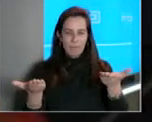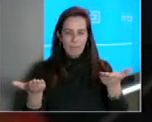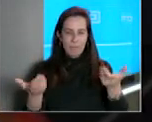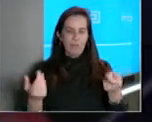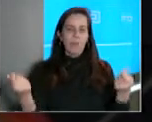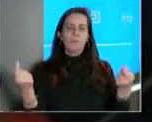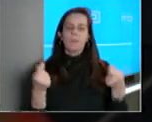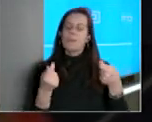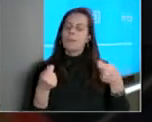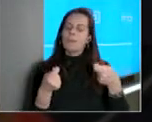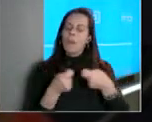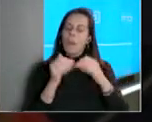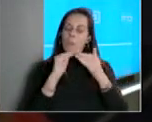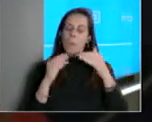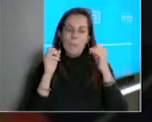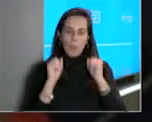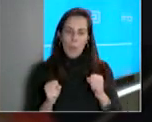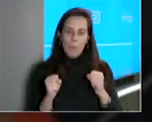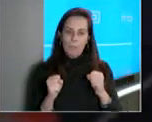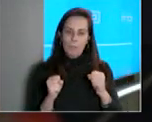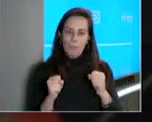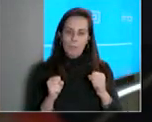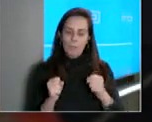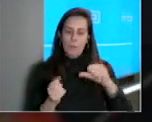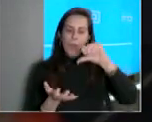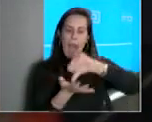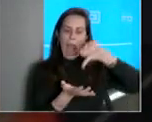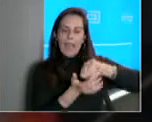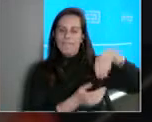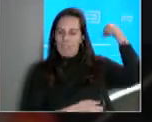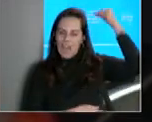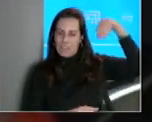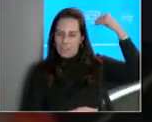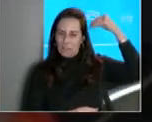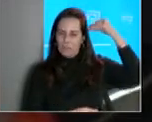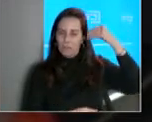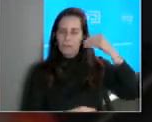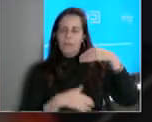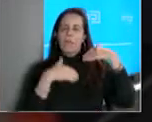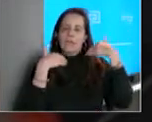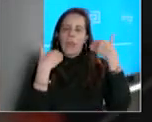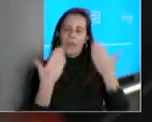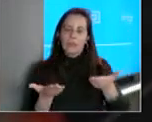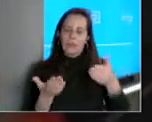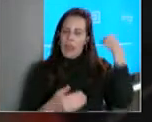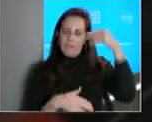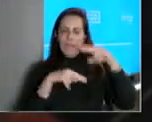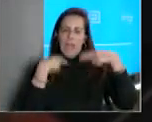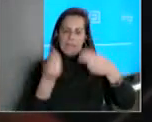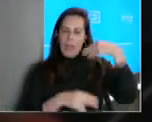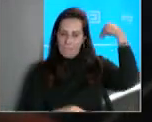בכפוף לתיאום ביטחוני, ערים פלסטיניות לאחריות ביטחונית